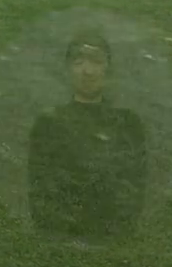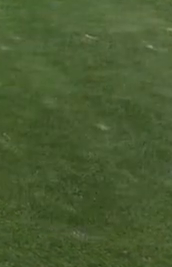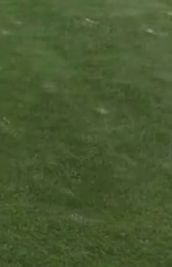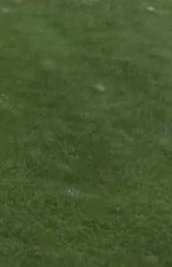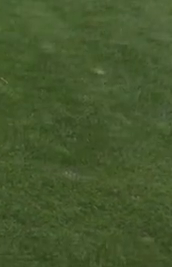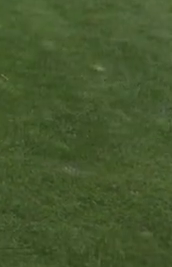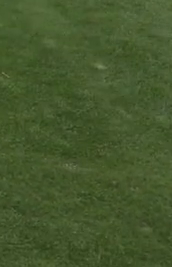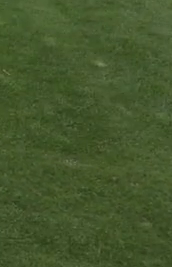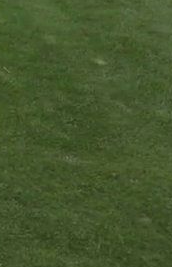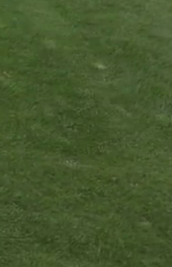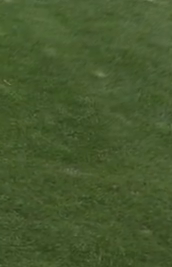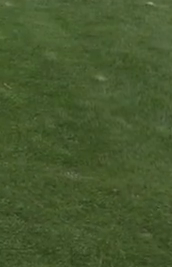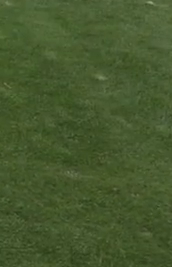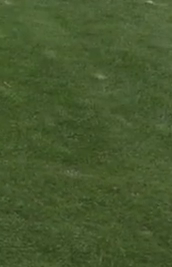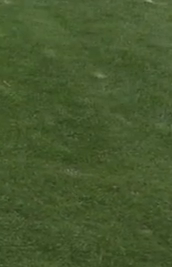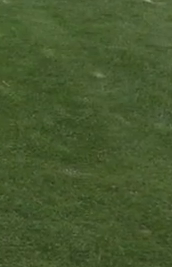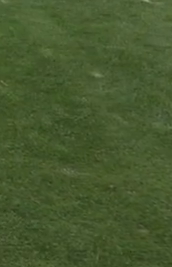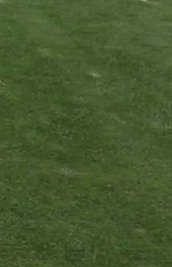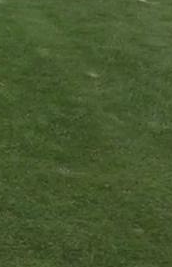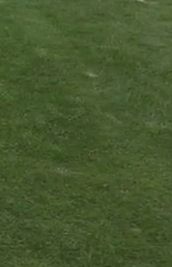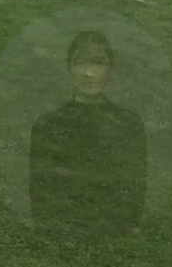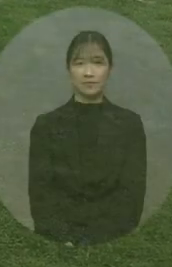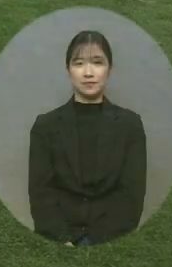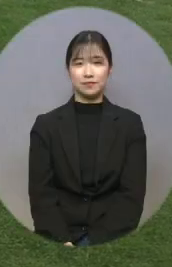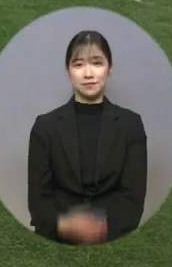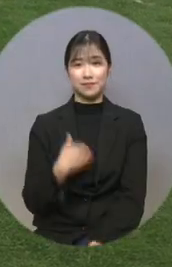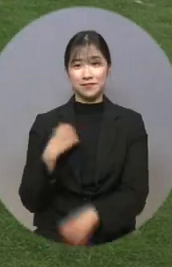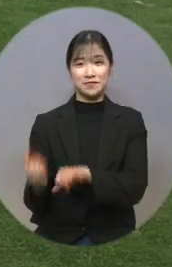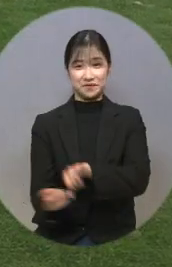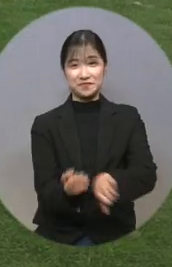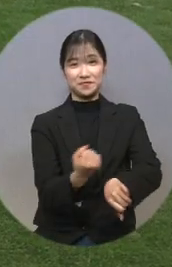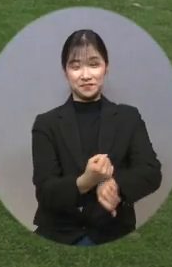못하겠다, 야. 잠깐만, 야. 치겠다, 야.